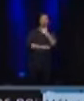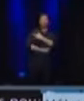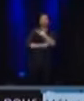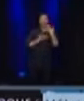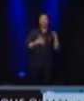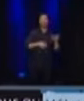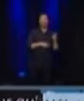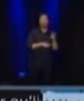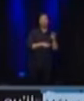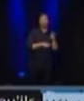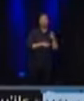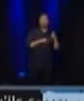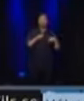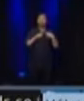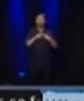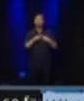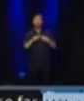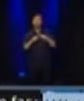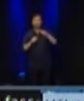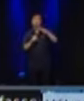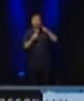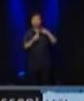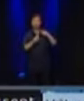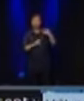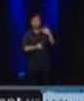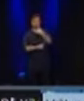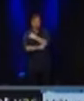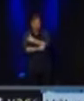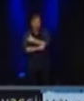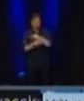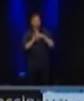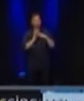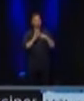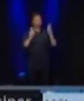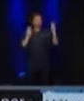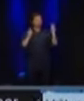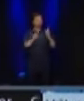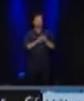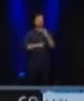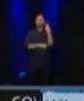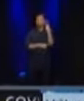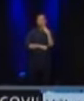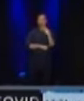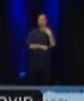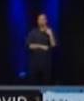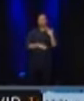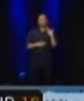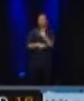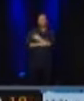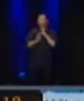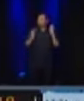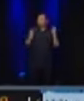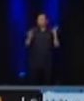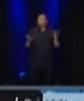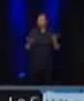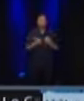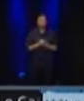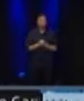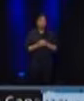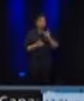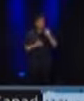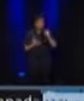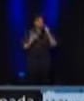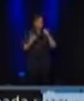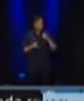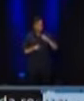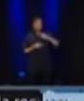cliniques internationales, on va être les premiers à offrir une troisième dose si c'est nécessaire, ou une deuxième dose, je veux dire, si c'est nécessaire aux gens qui ont fait la maladie.